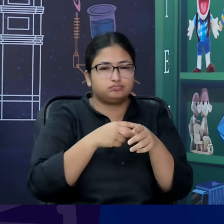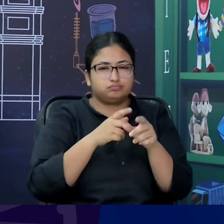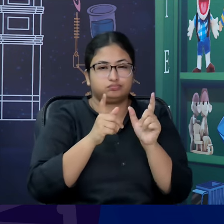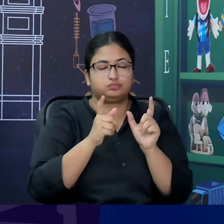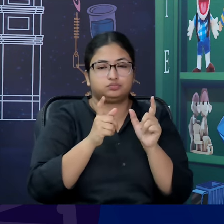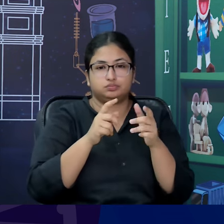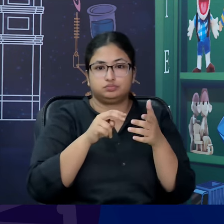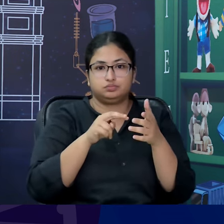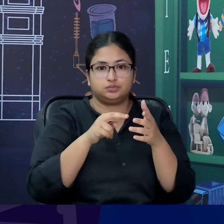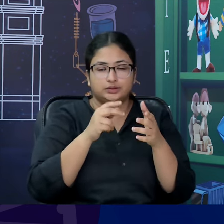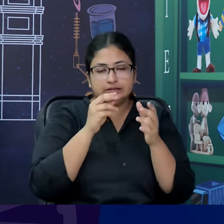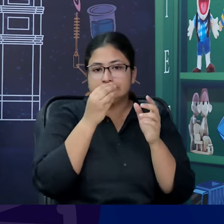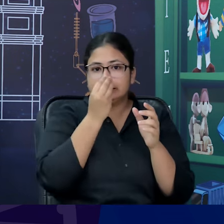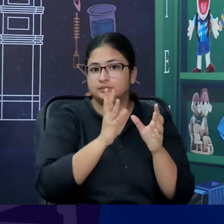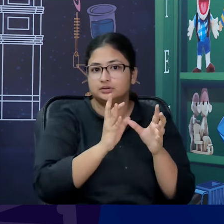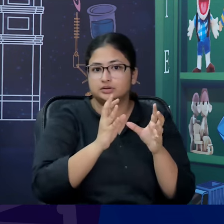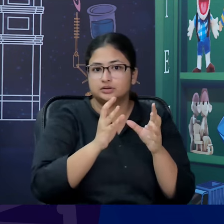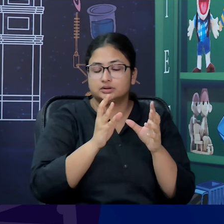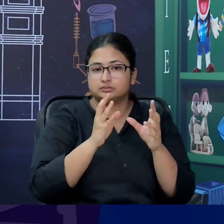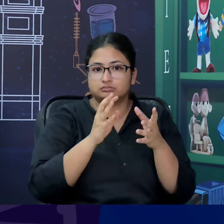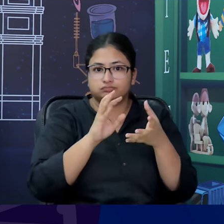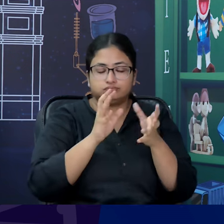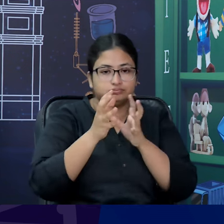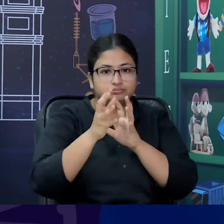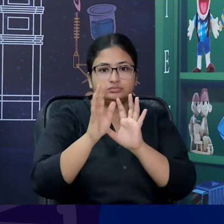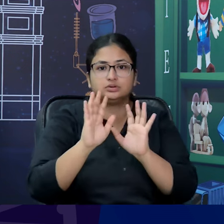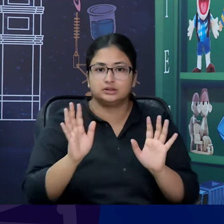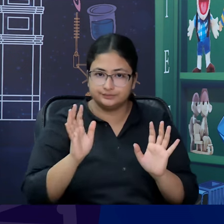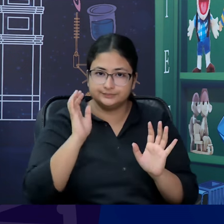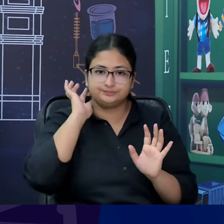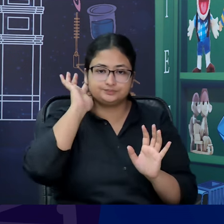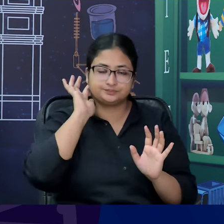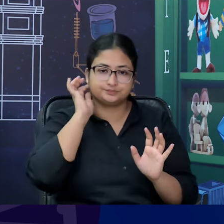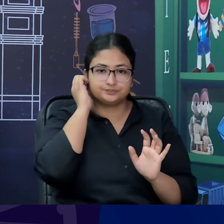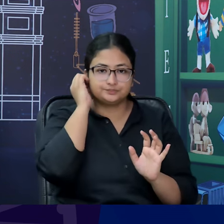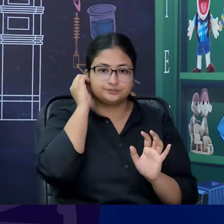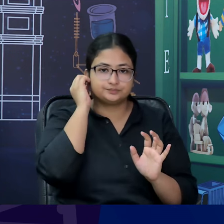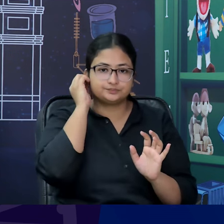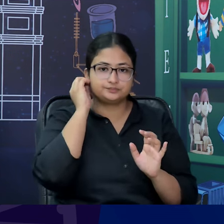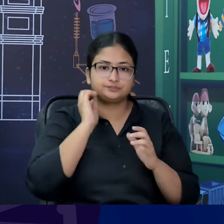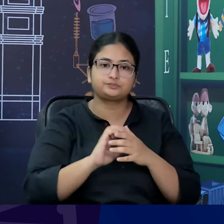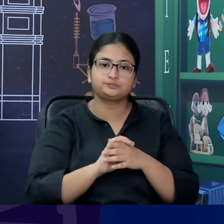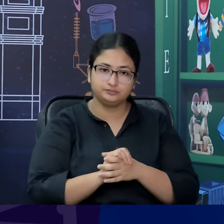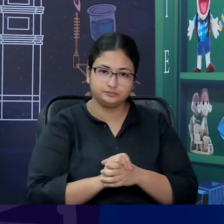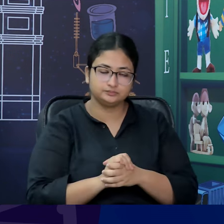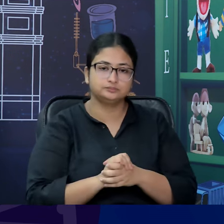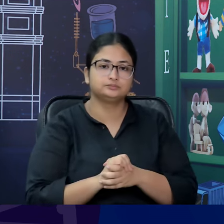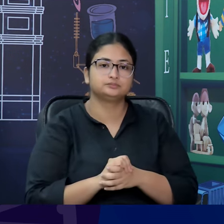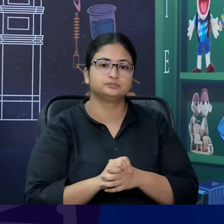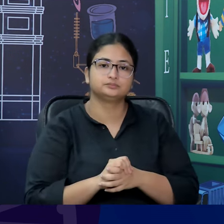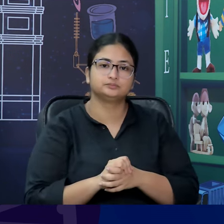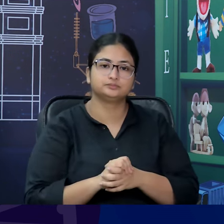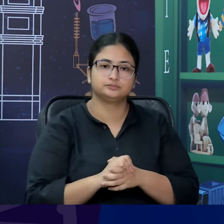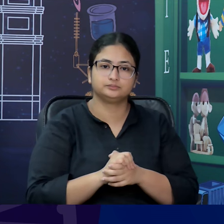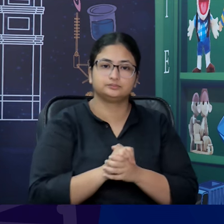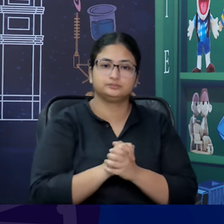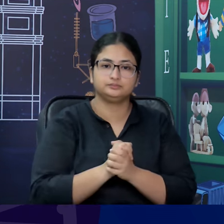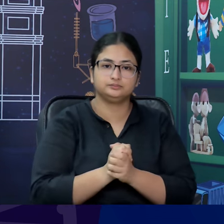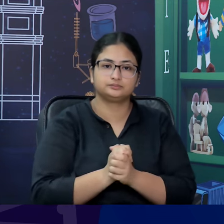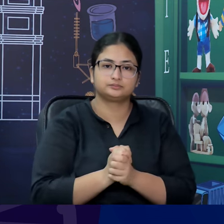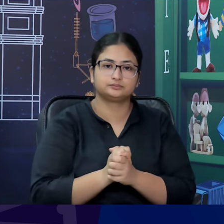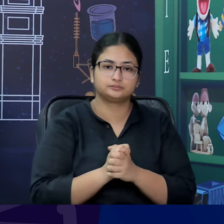उसे उसे पाने की कोशिश में उसे पाने की कोशिश में भाषा